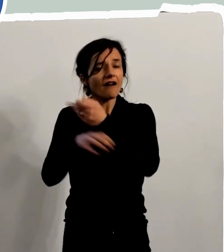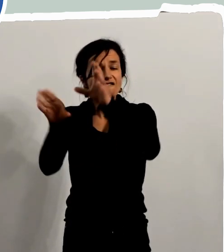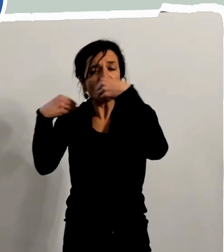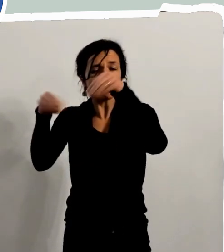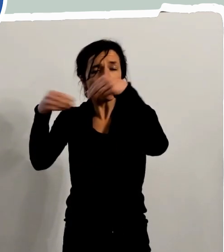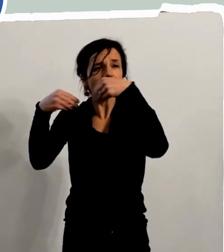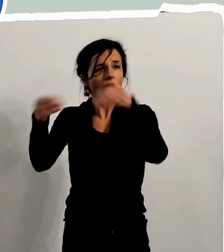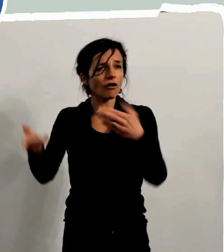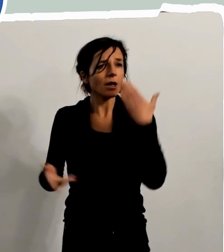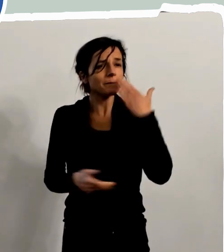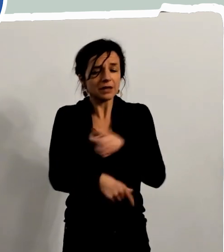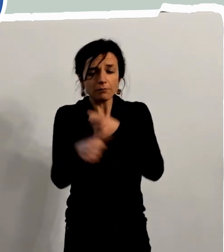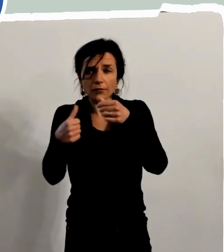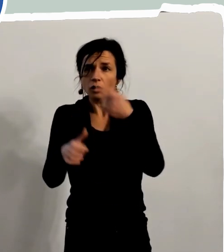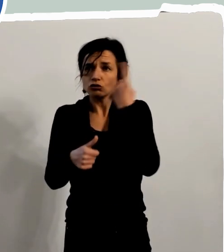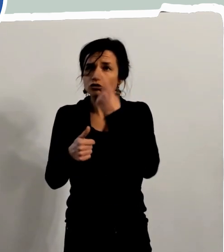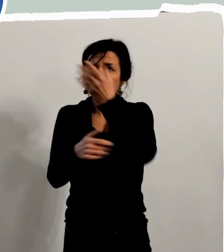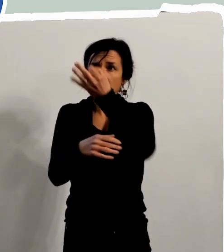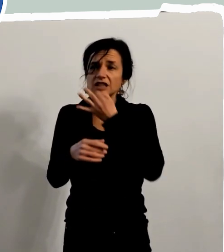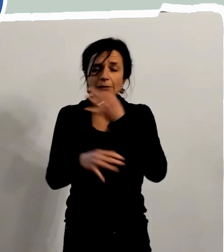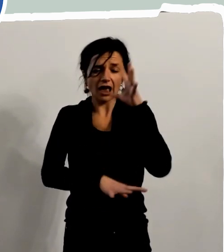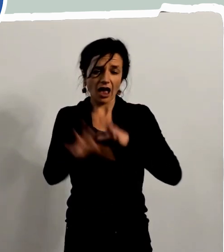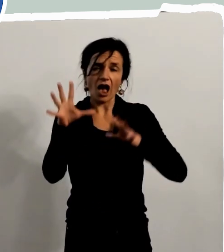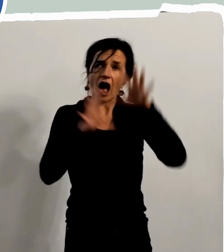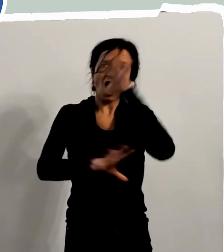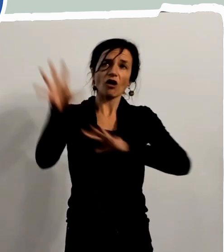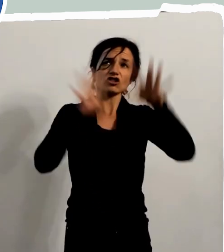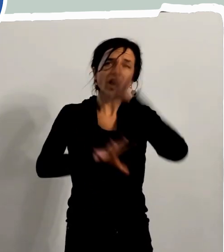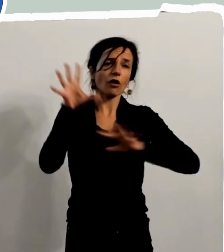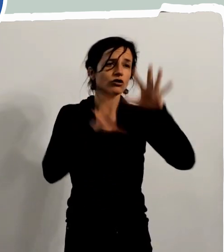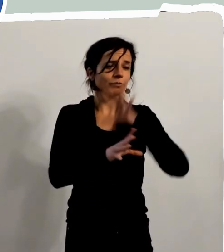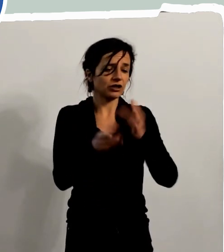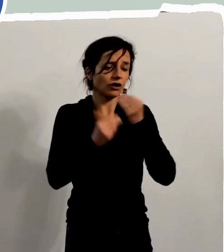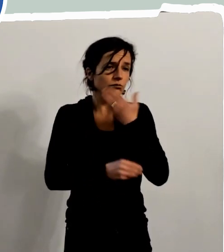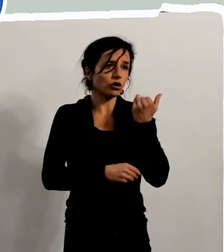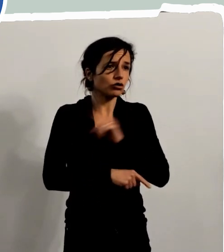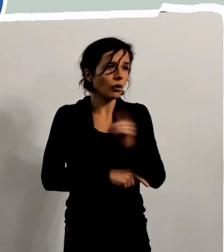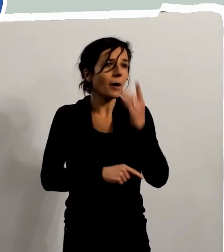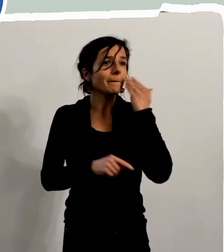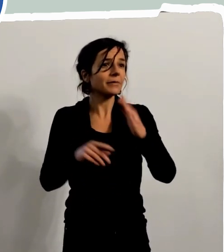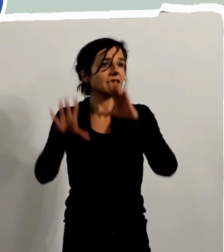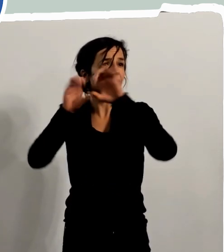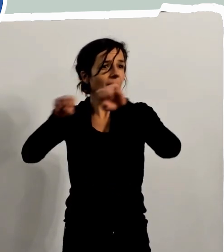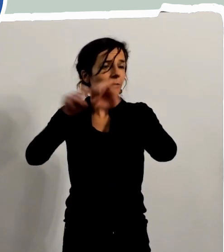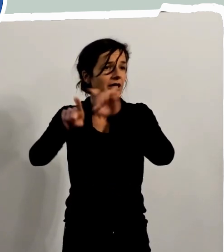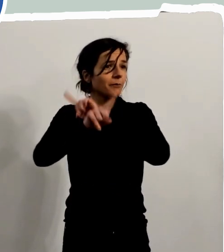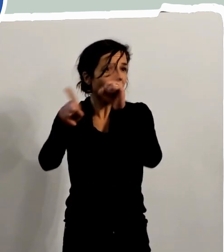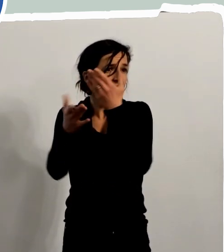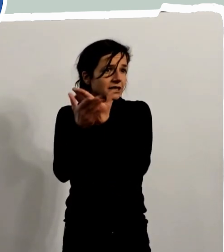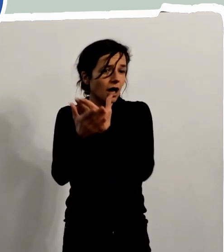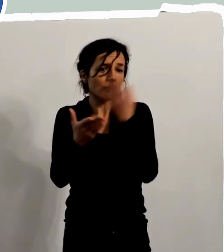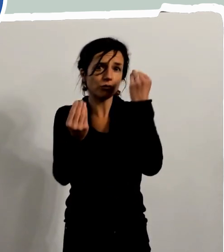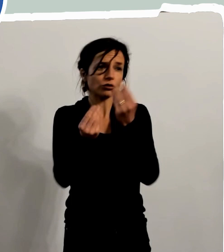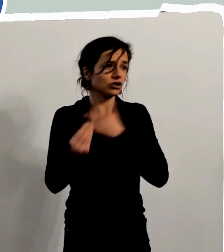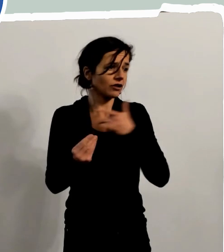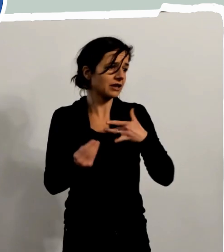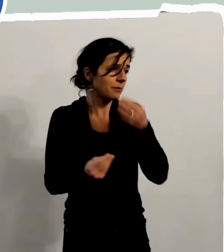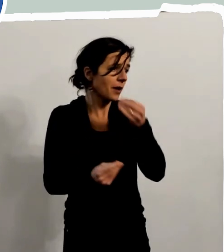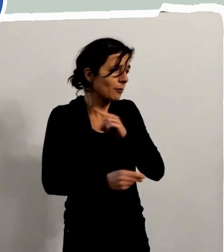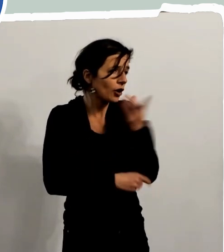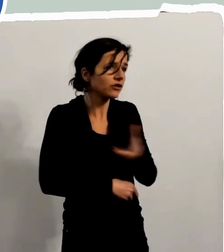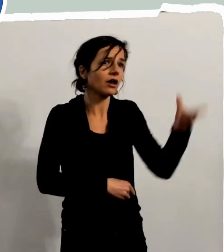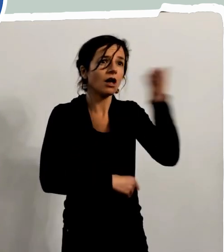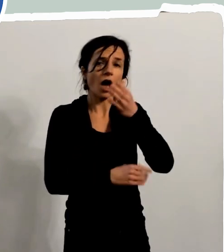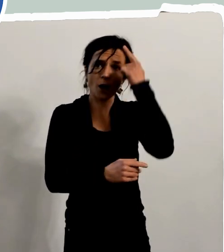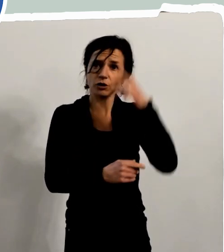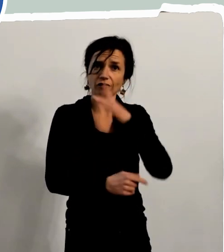pansements. Si on faisait une production et des normes et des lois et une consommation éthique et pas du tout consommation pour nuire à la santé de tout le monde, là ici je pense qu'on